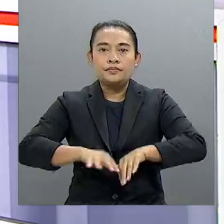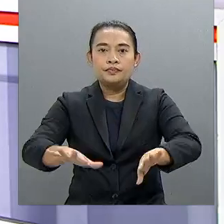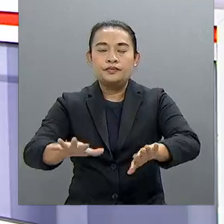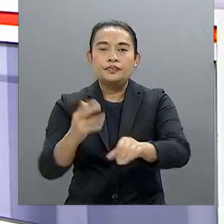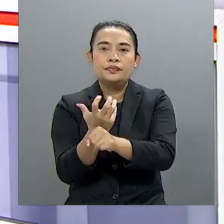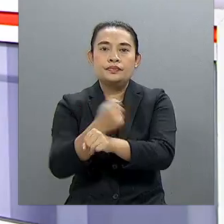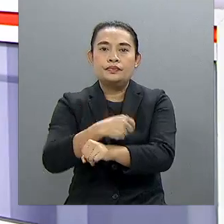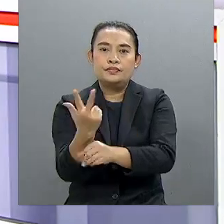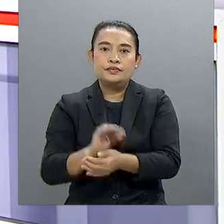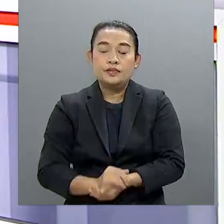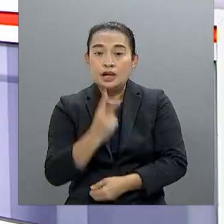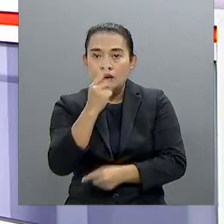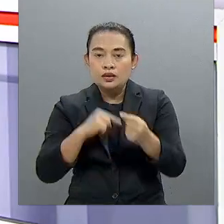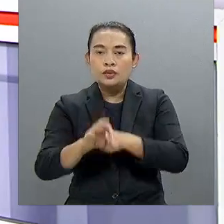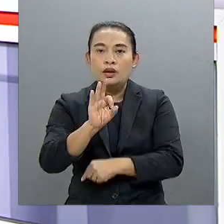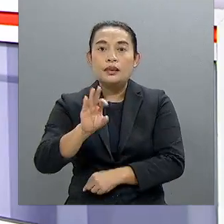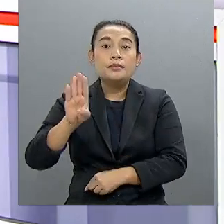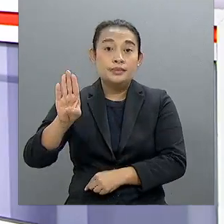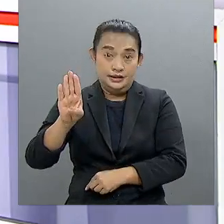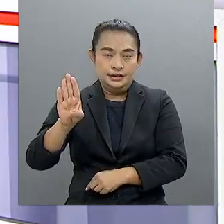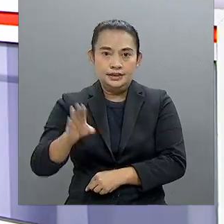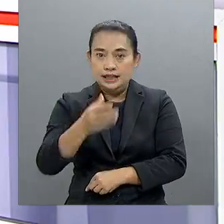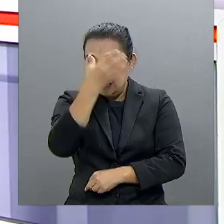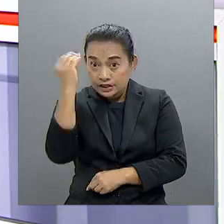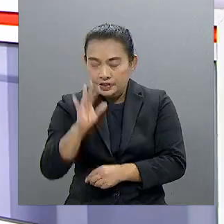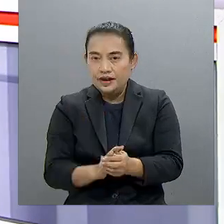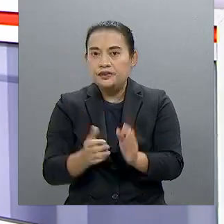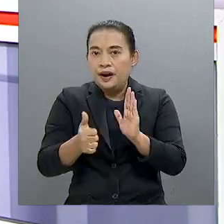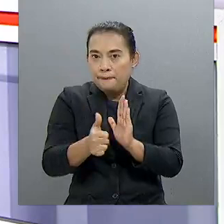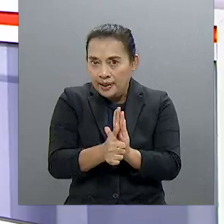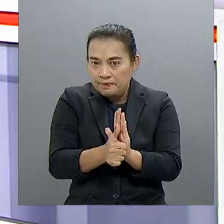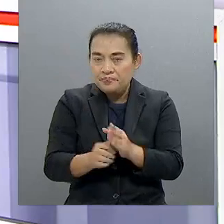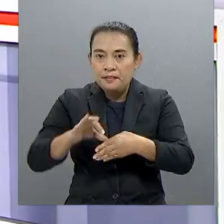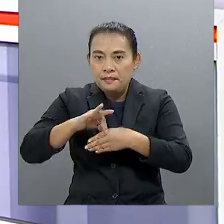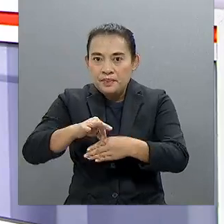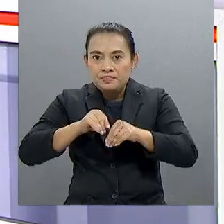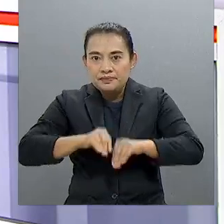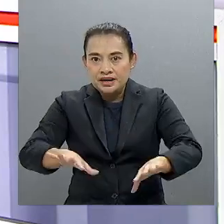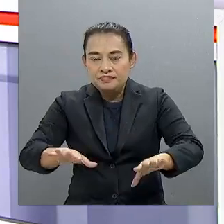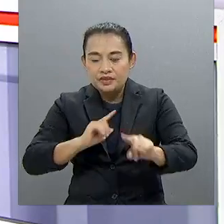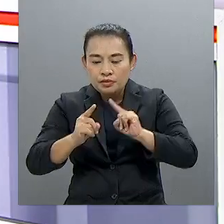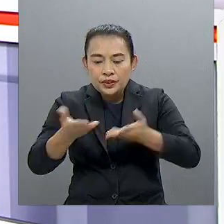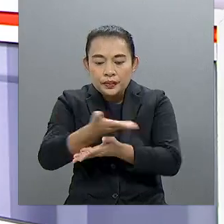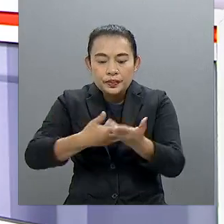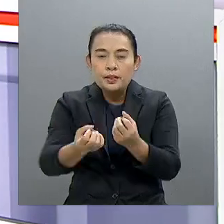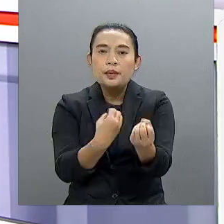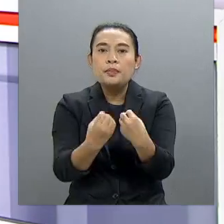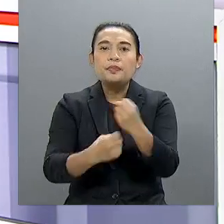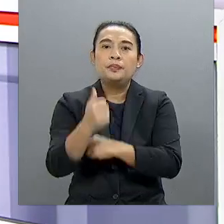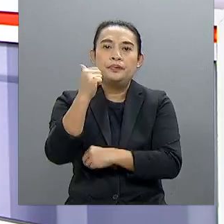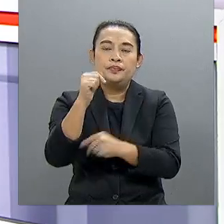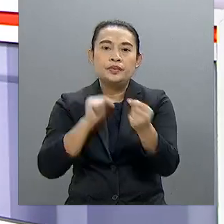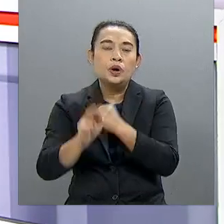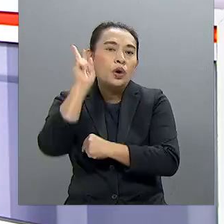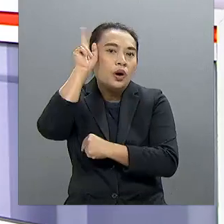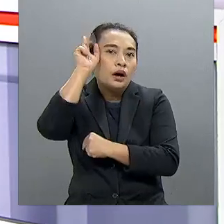ิดตามผ่านทาง Facebook Likeอยาลมกด Like กด Share แล้วกแดงความทเห็กัมานะครบคุคยกได้ทกอย่เลยนะครับทงประเด็นข่าวที่เราในดำเสน